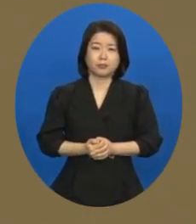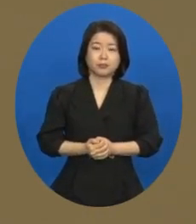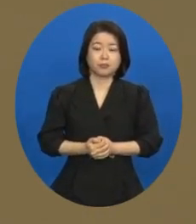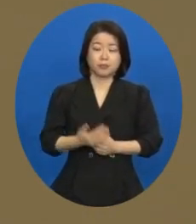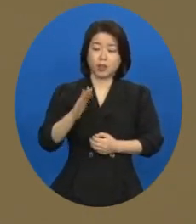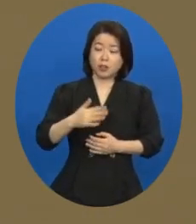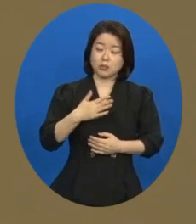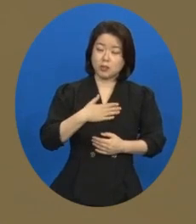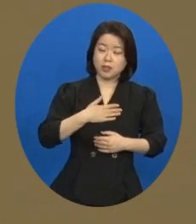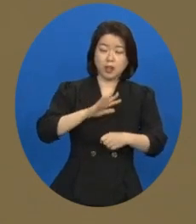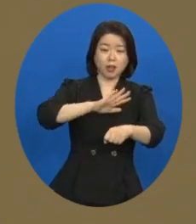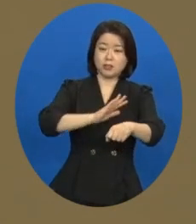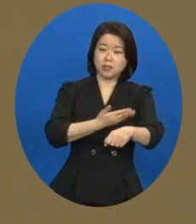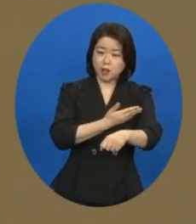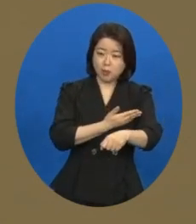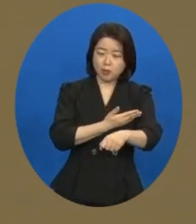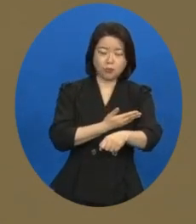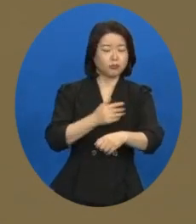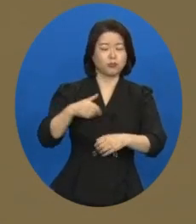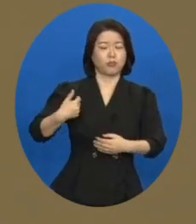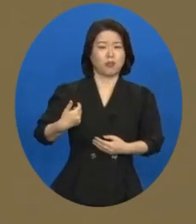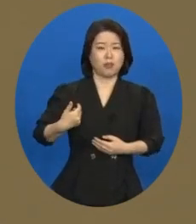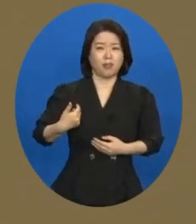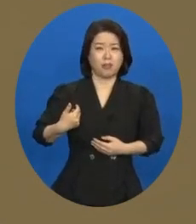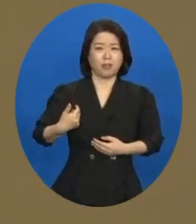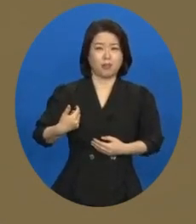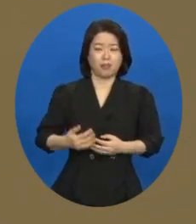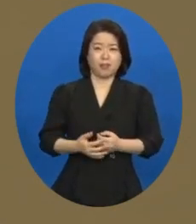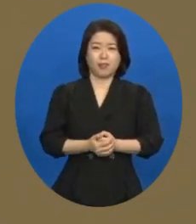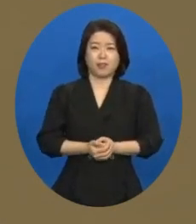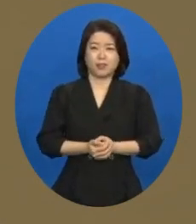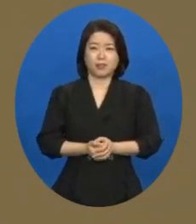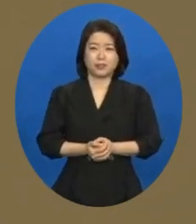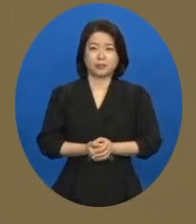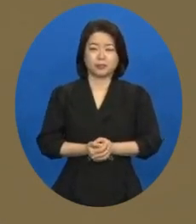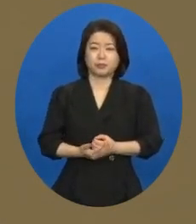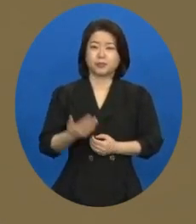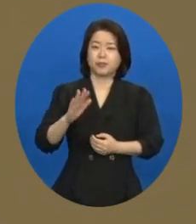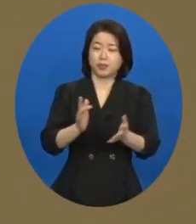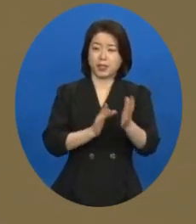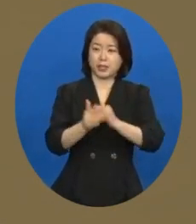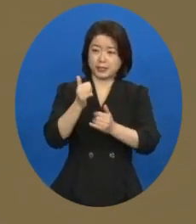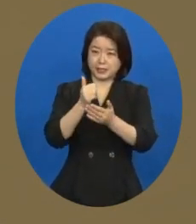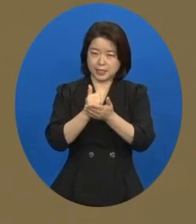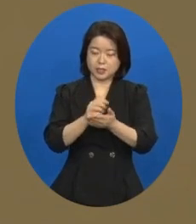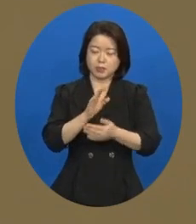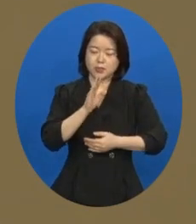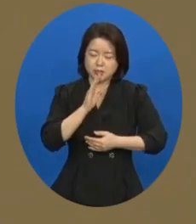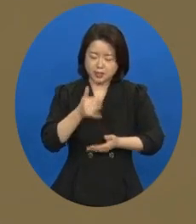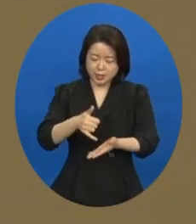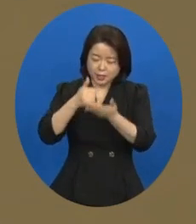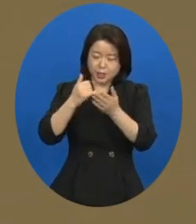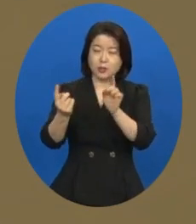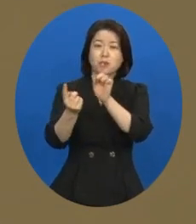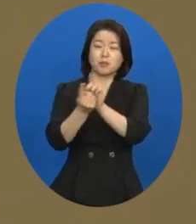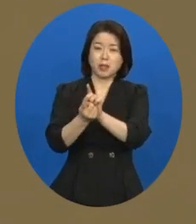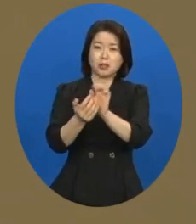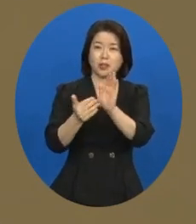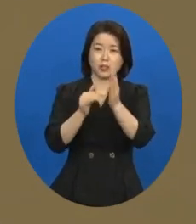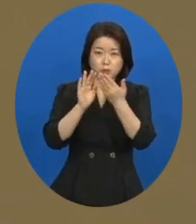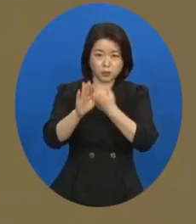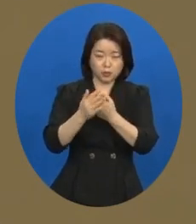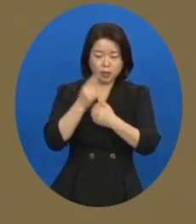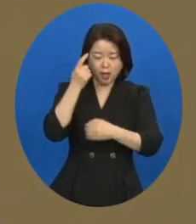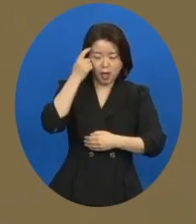그러면서도 저는 제가 잘못된 줄 몰랐어요. 근데 예수님을 알고 주님을 인격적으로